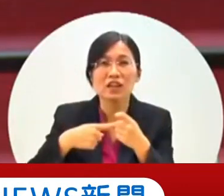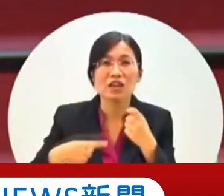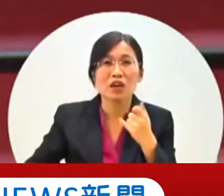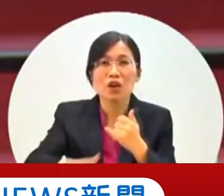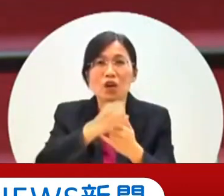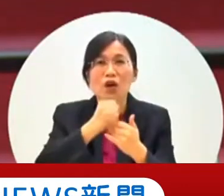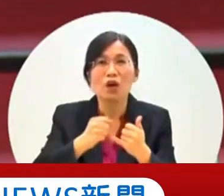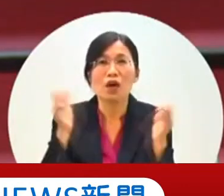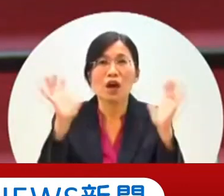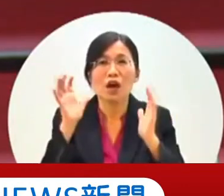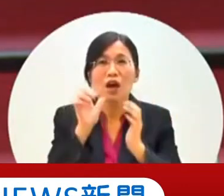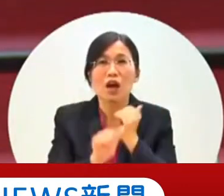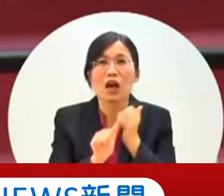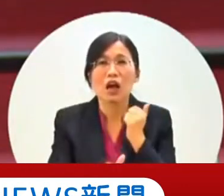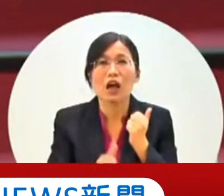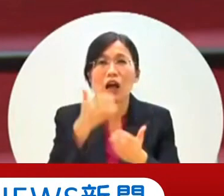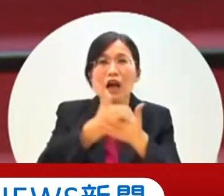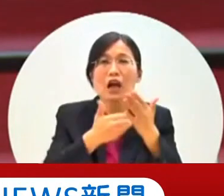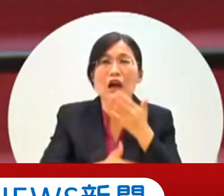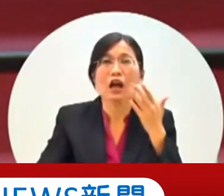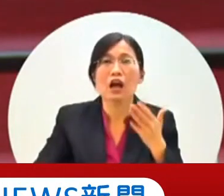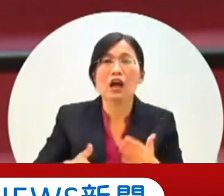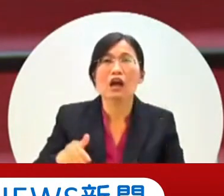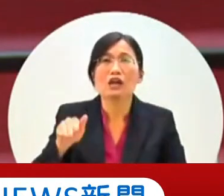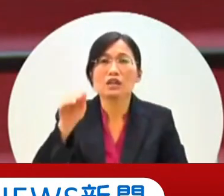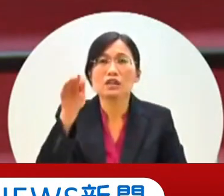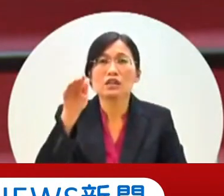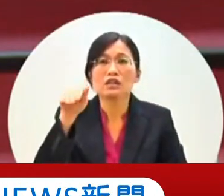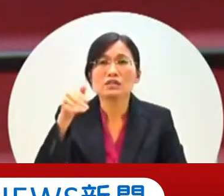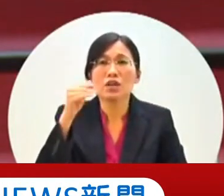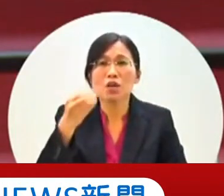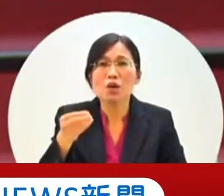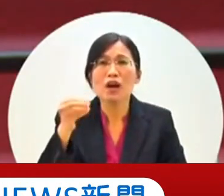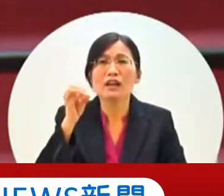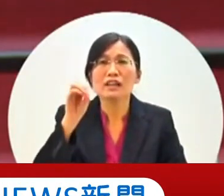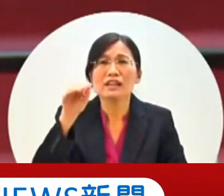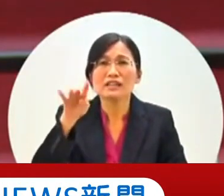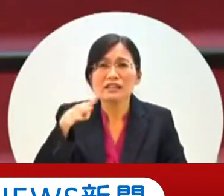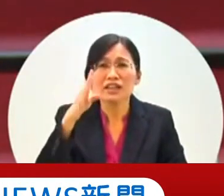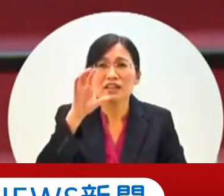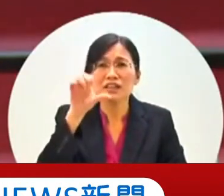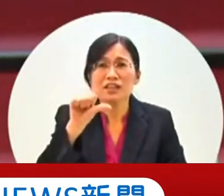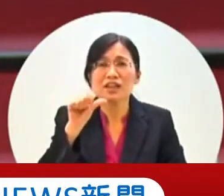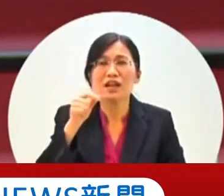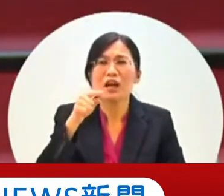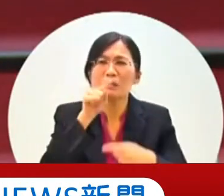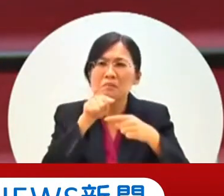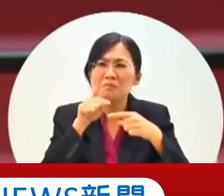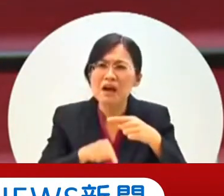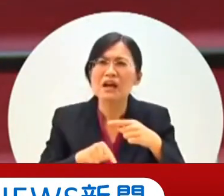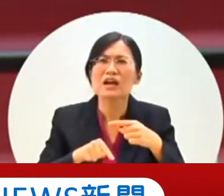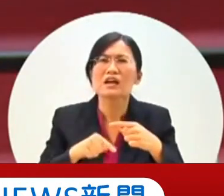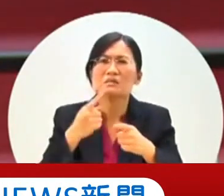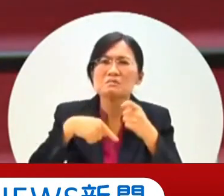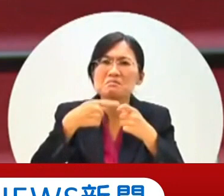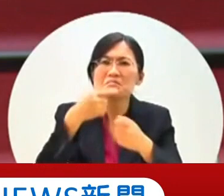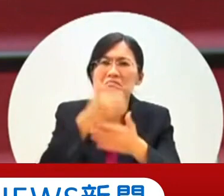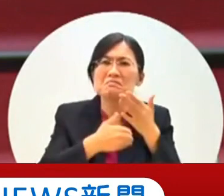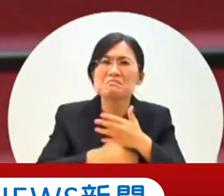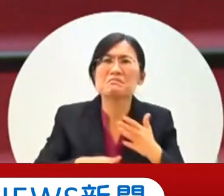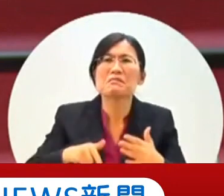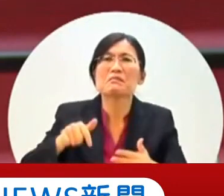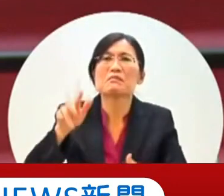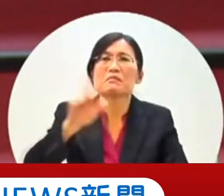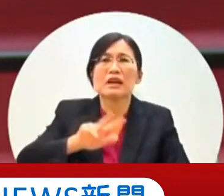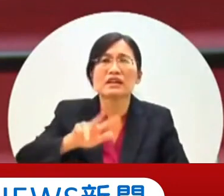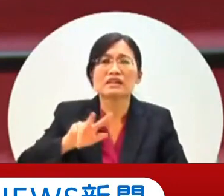生数减少90,495人，平均每年减少8,227人。同一时段，您治